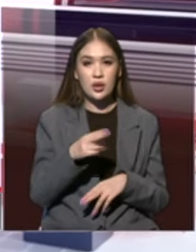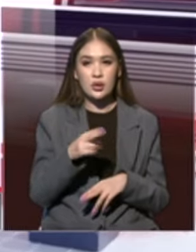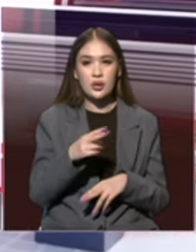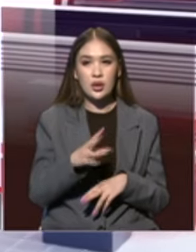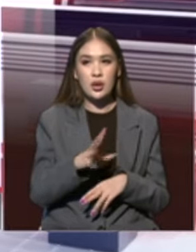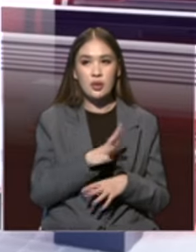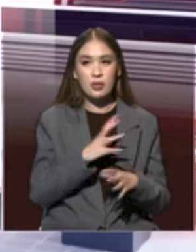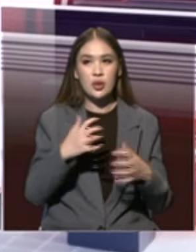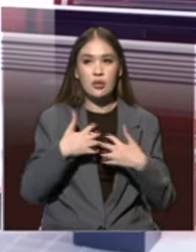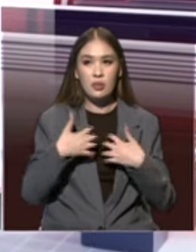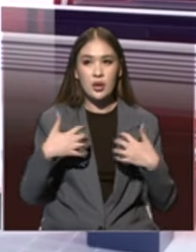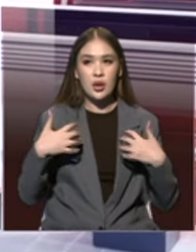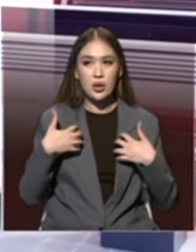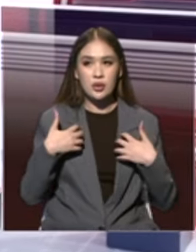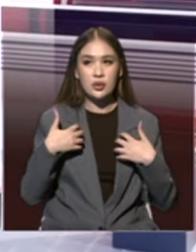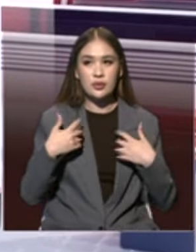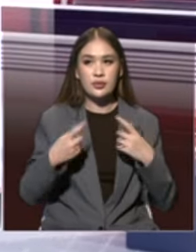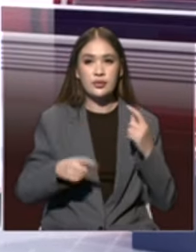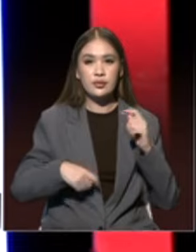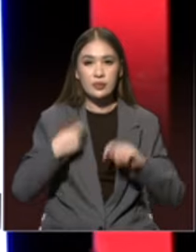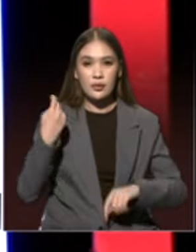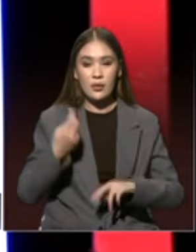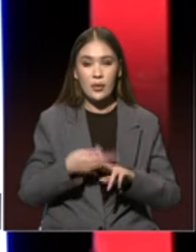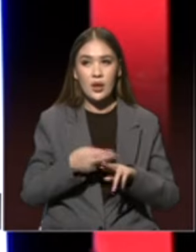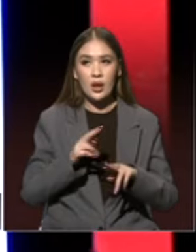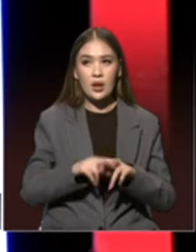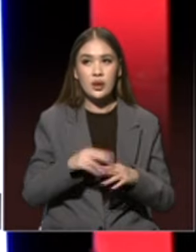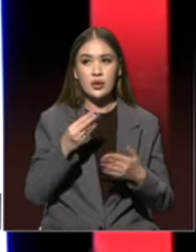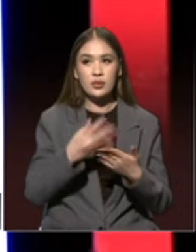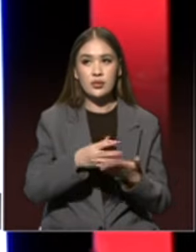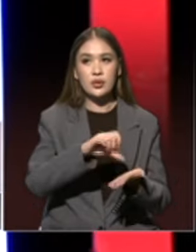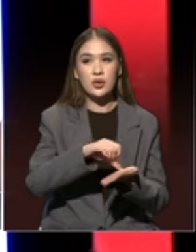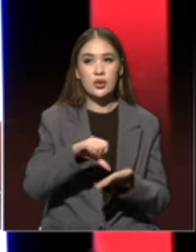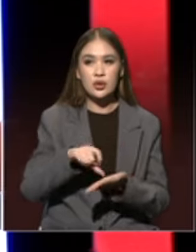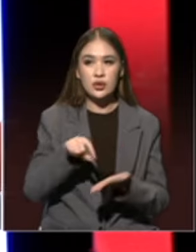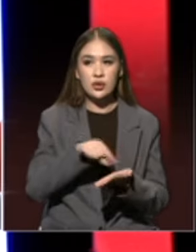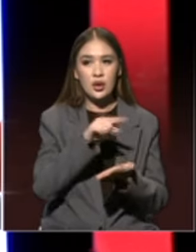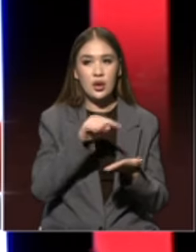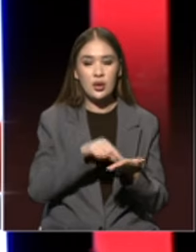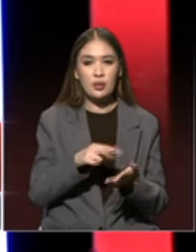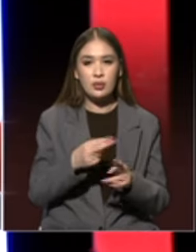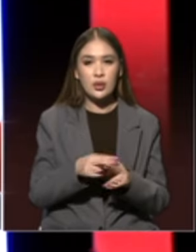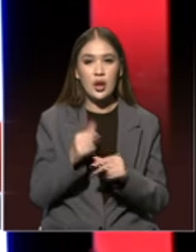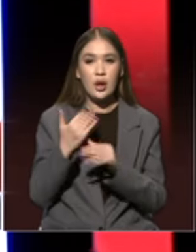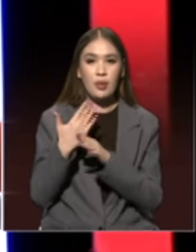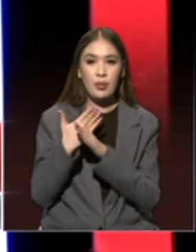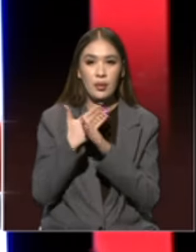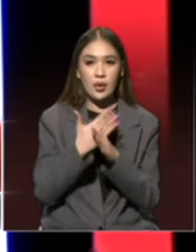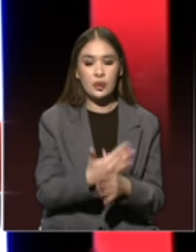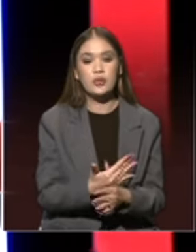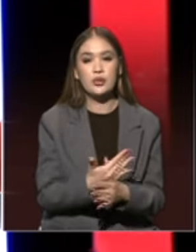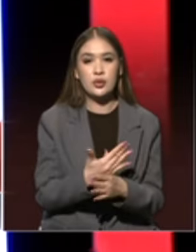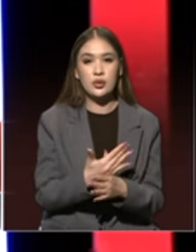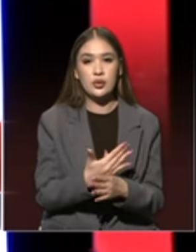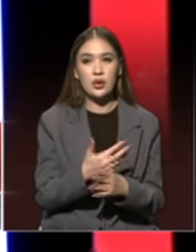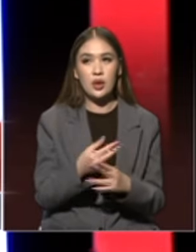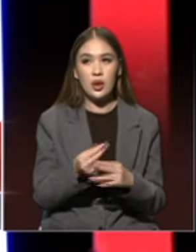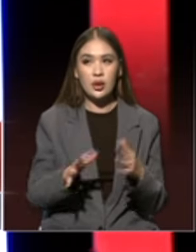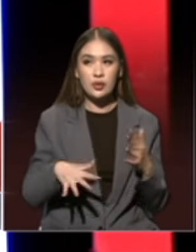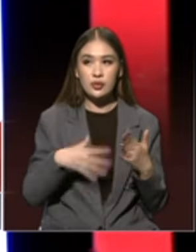мал шығыны. Қымбат спикерлер, бұл жерде мынандай сұрақ туады. Бір жолғы жәрдемақы мен өтемақының айырмашылығы